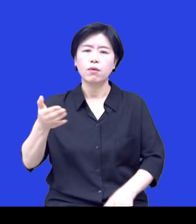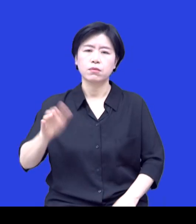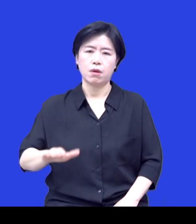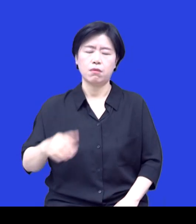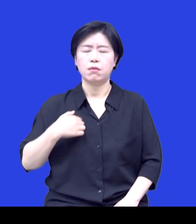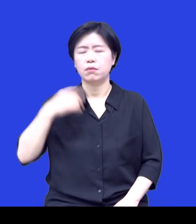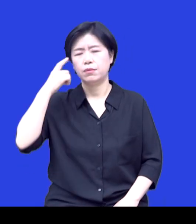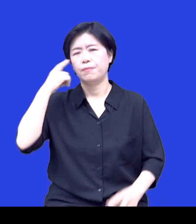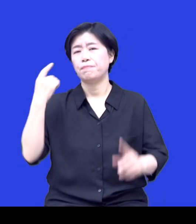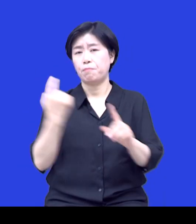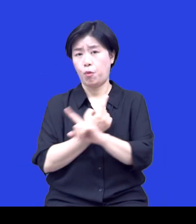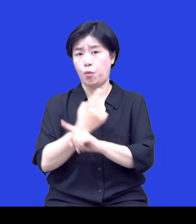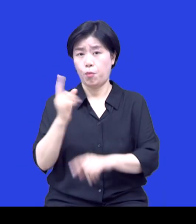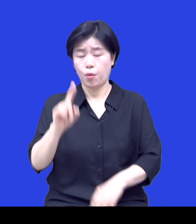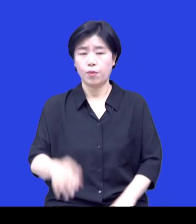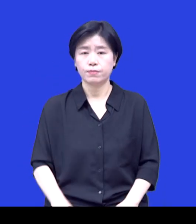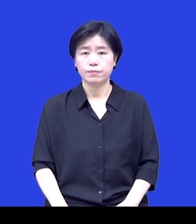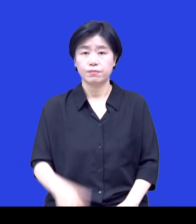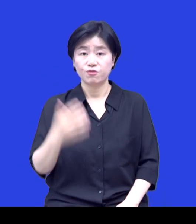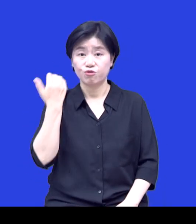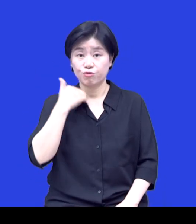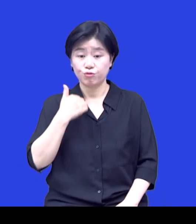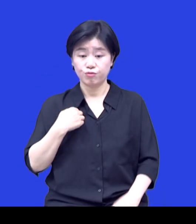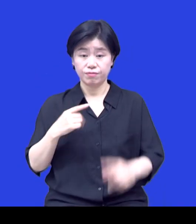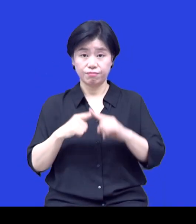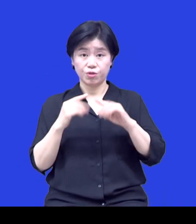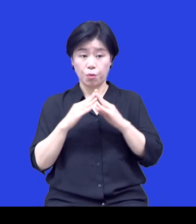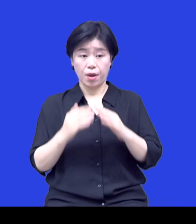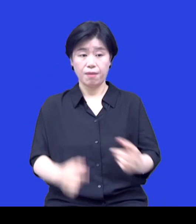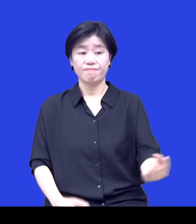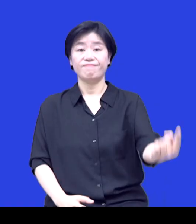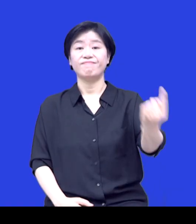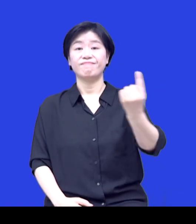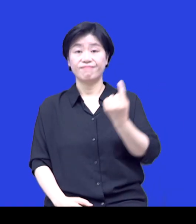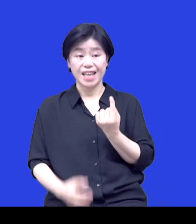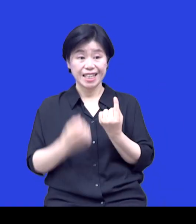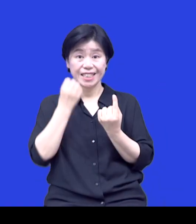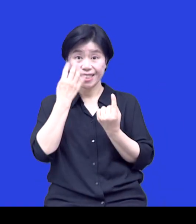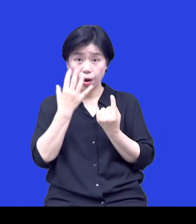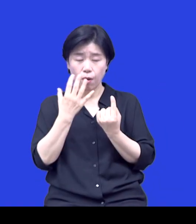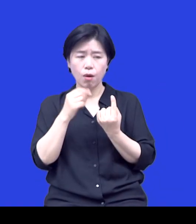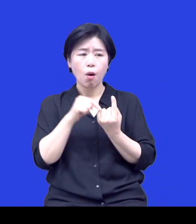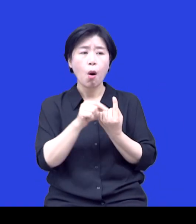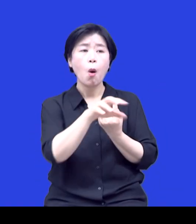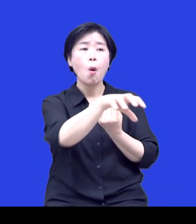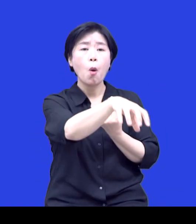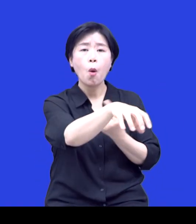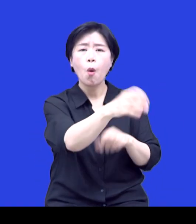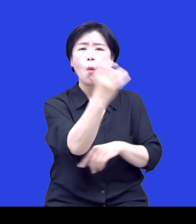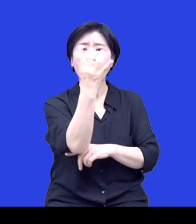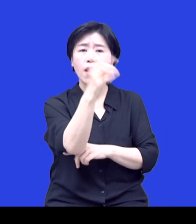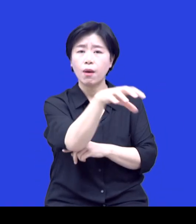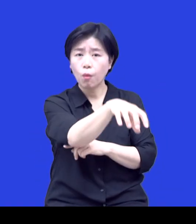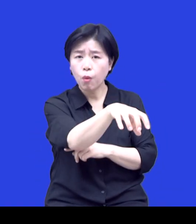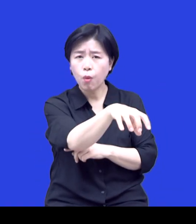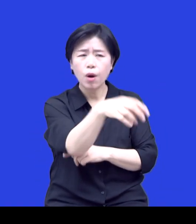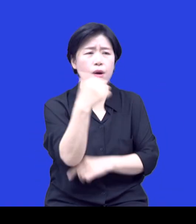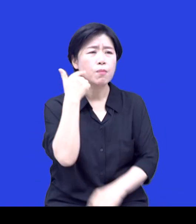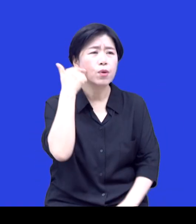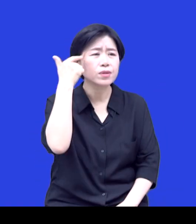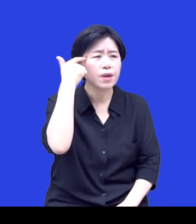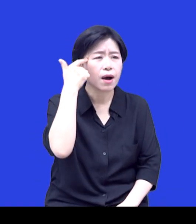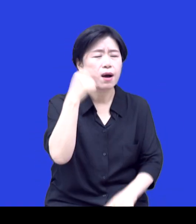분이 오셨을 때 그 떠난 교회 목사님 마음은 어땠을까를 절감을 하면서 내가 주신